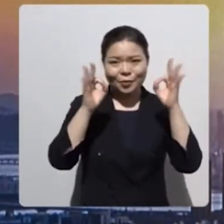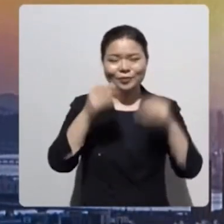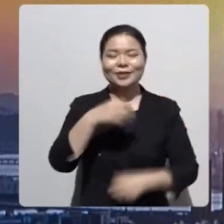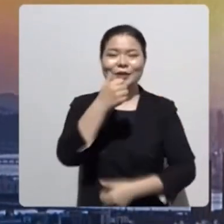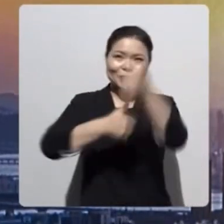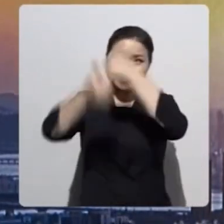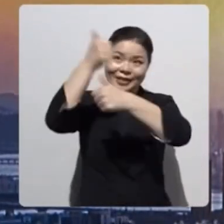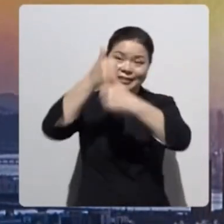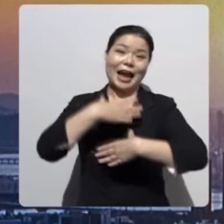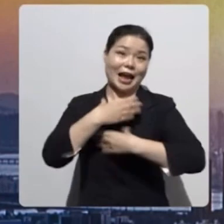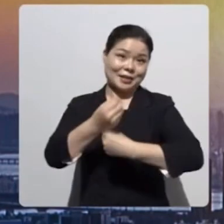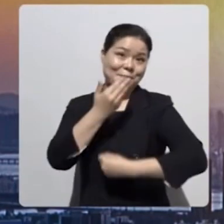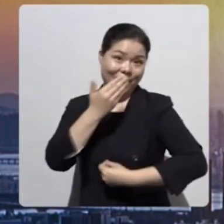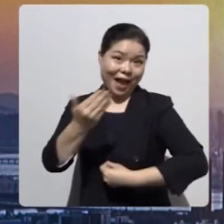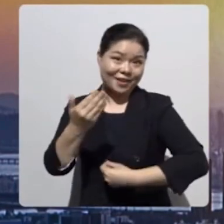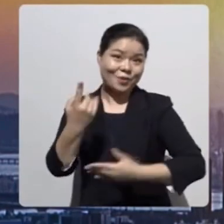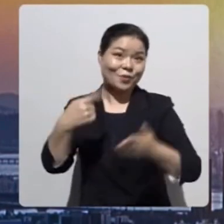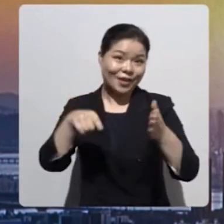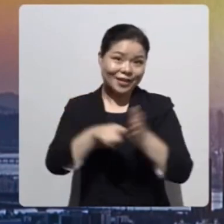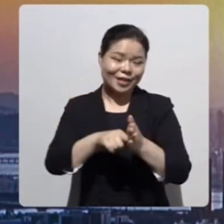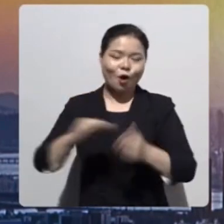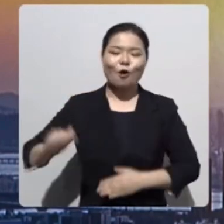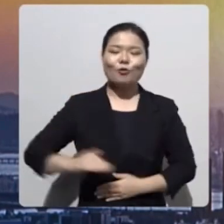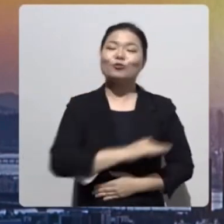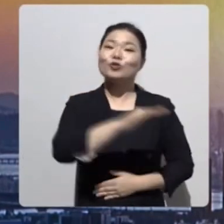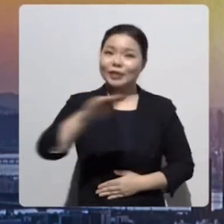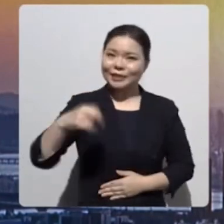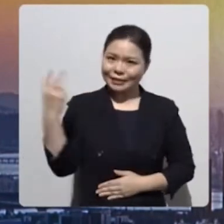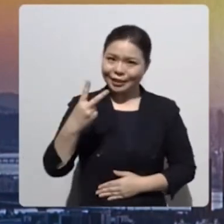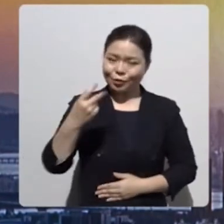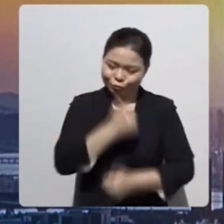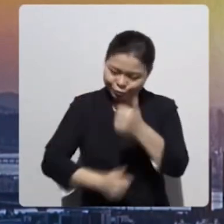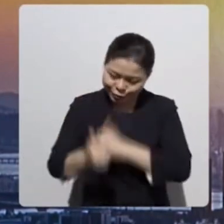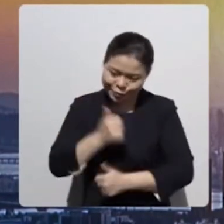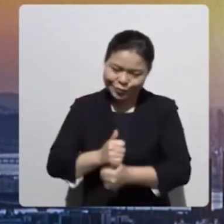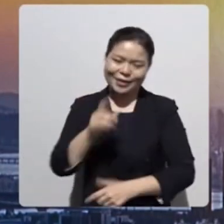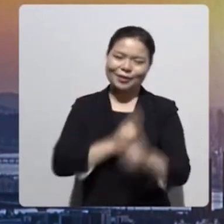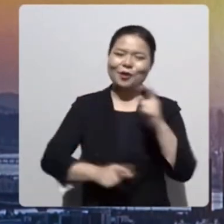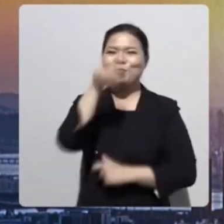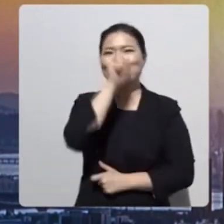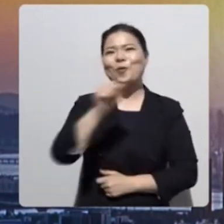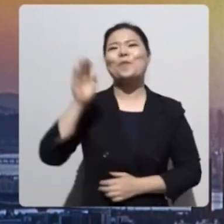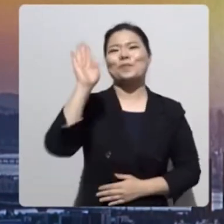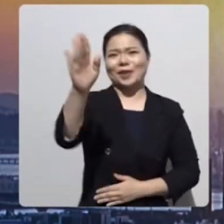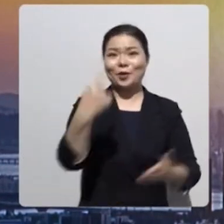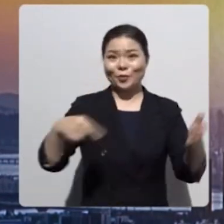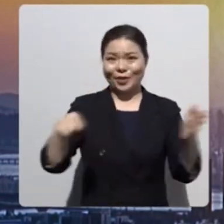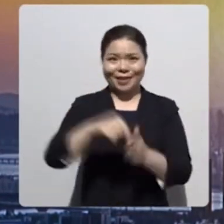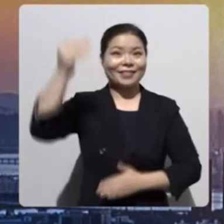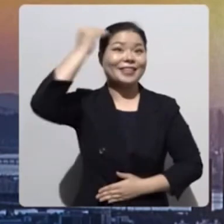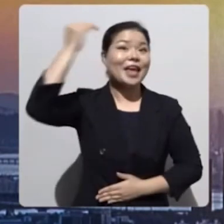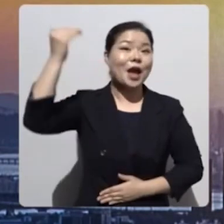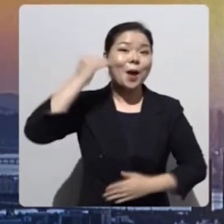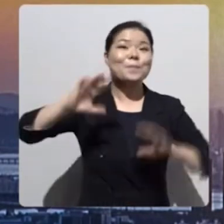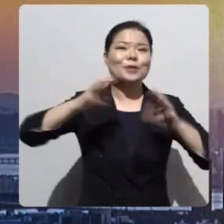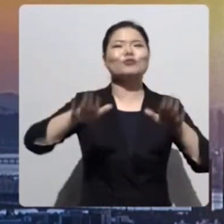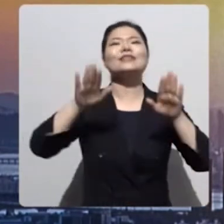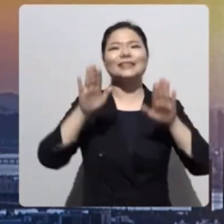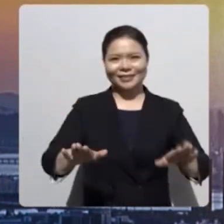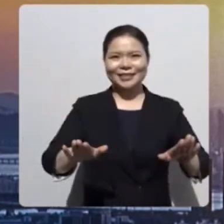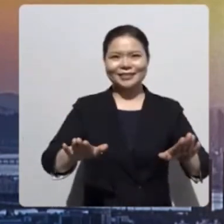수 있게 우리와 우리 다음 세대의 더 나은 미래를 위해 대한민국